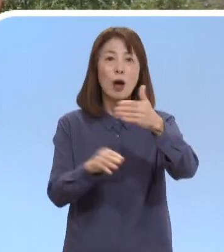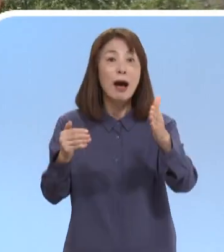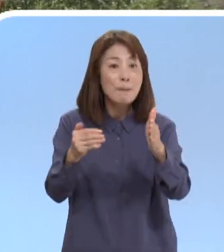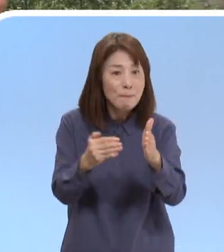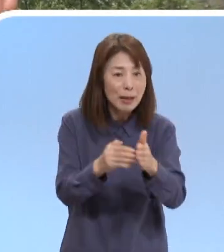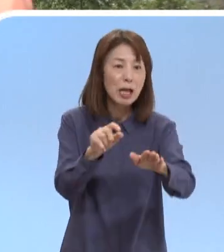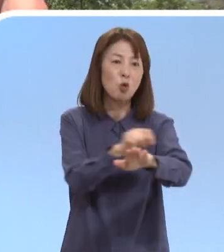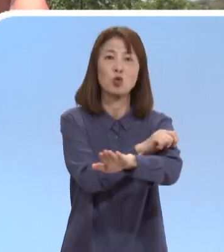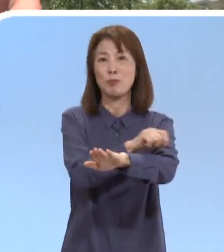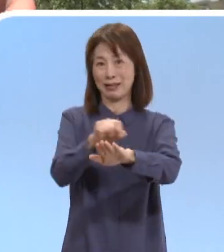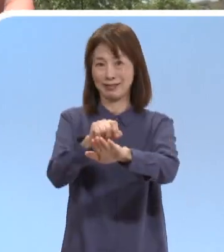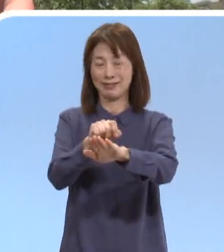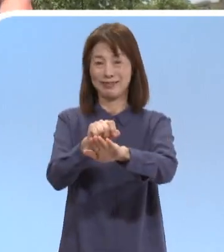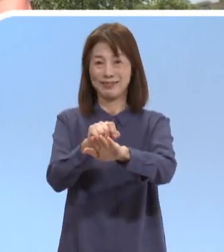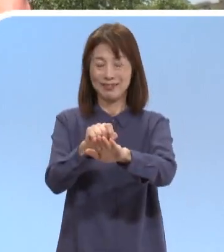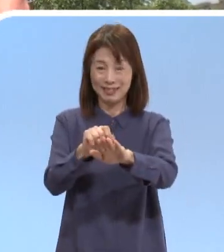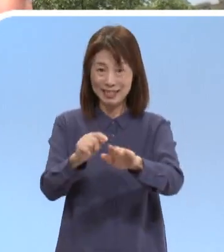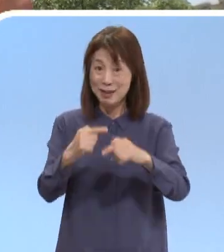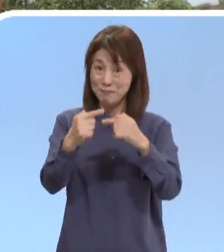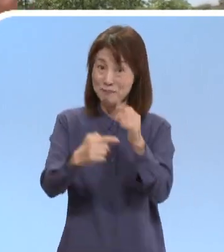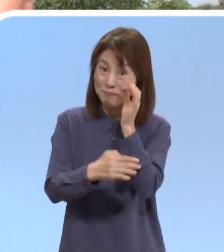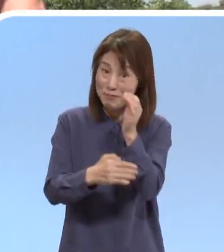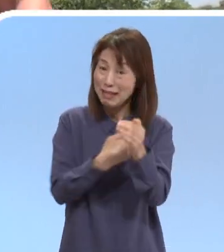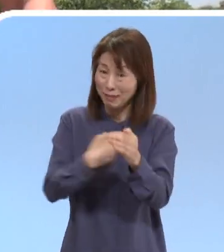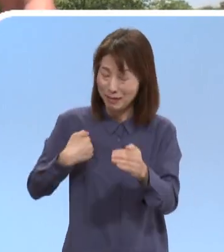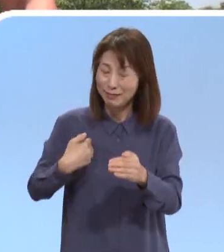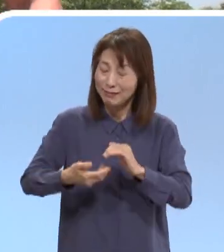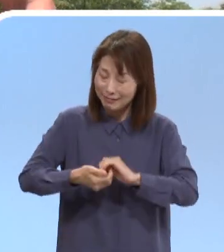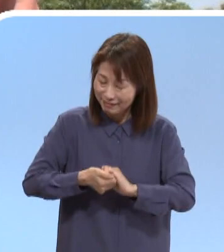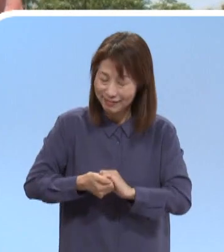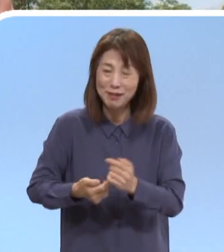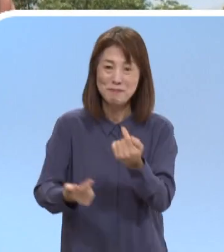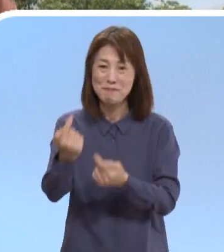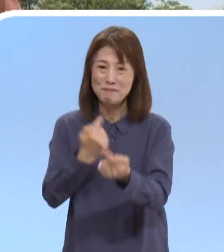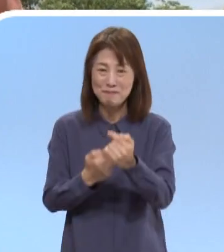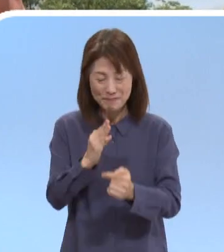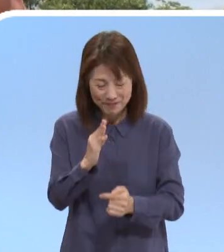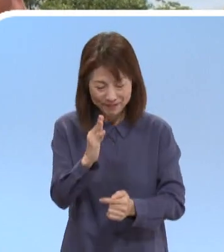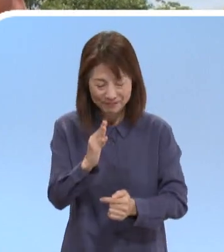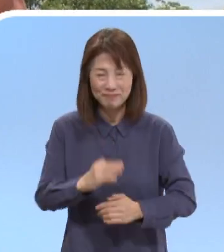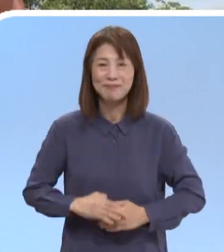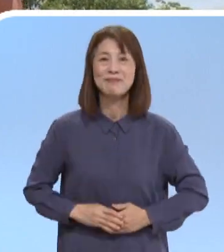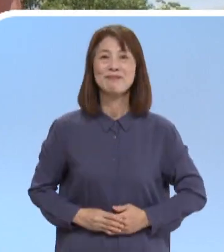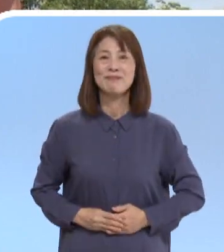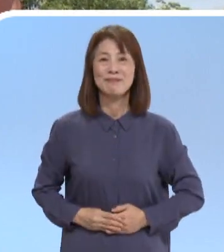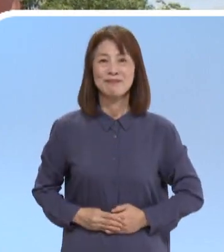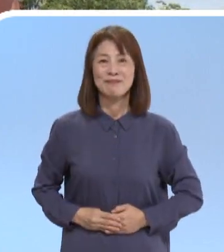日まででございます。 9月の24日、はい、期間限られてますんでね、皆さんぜひお越しください。